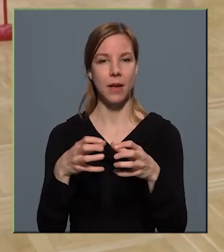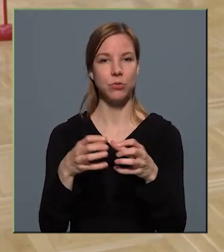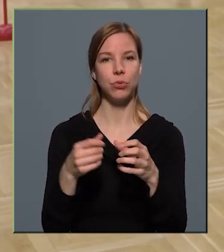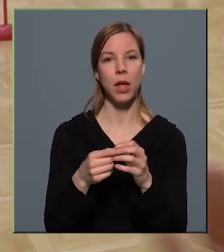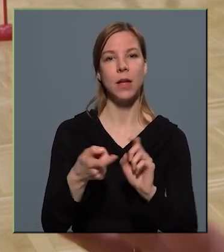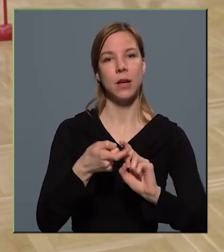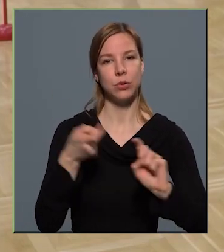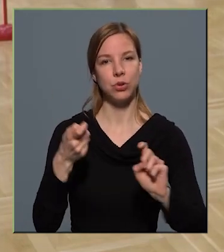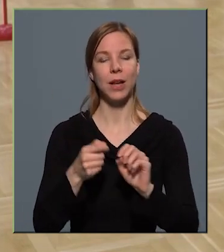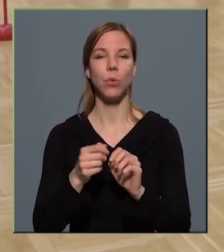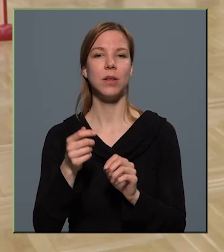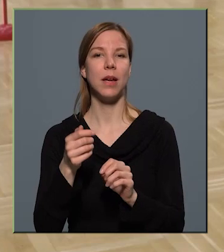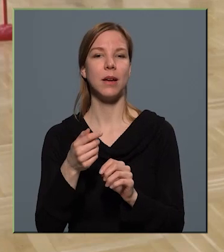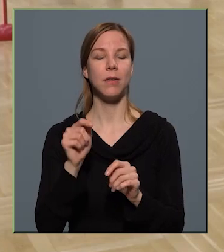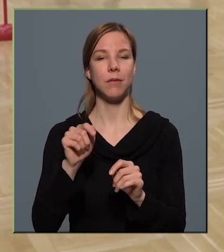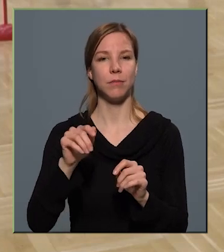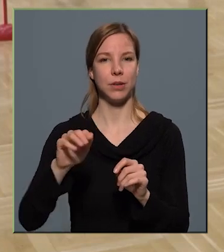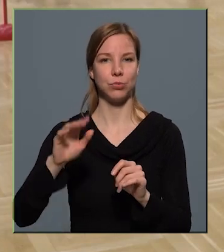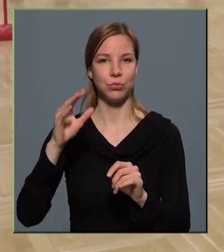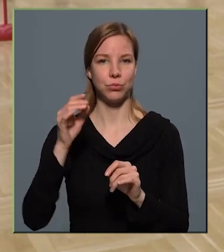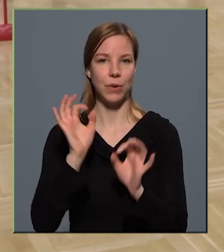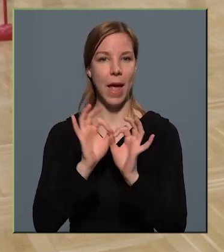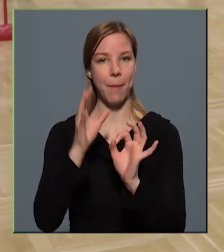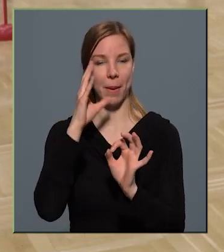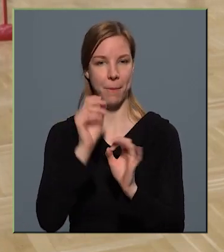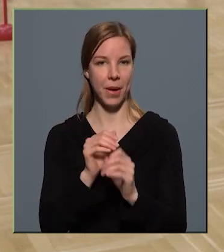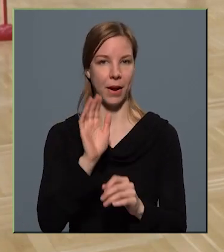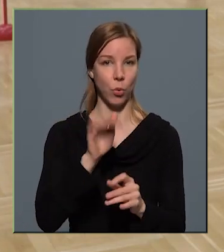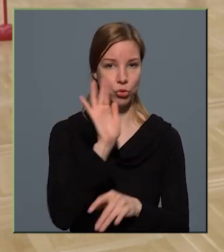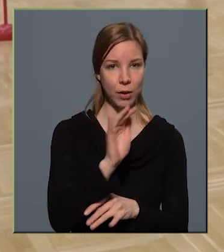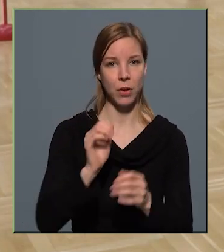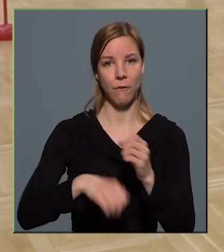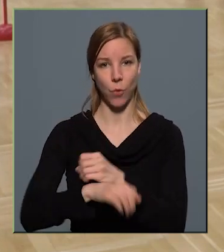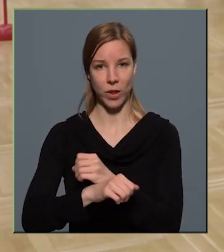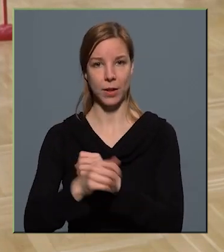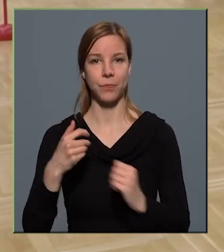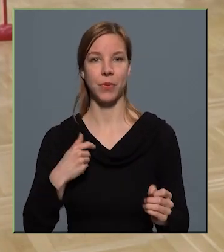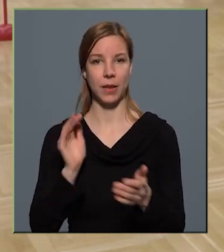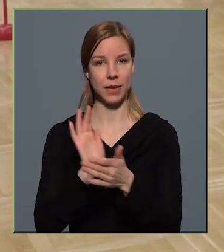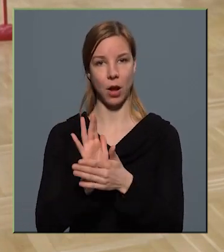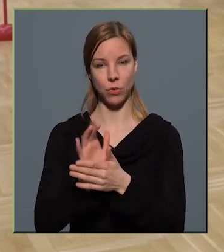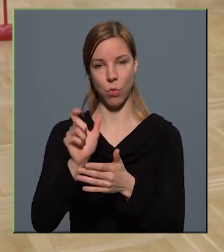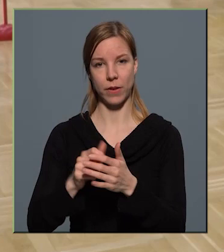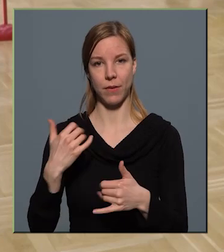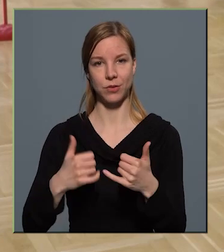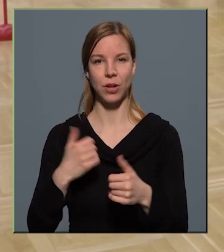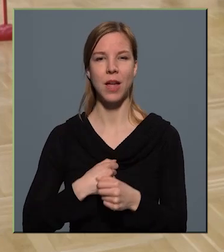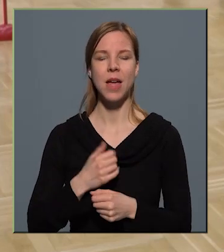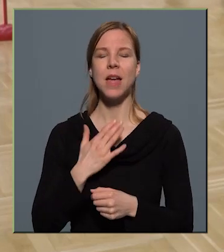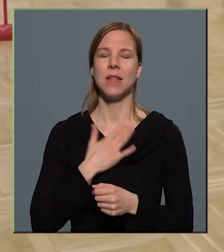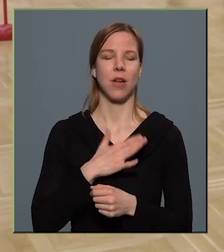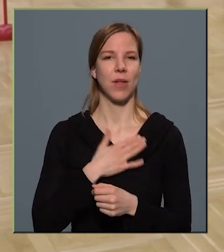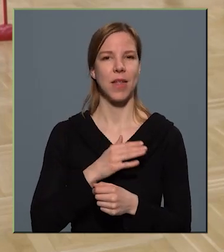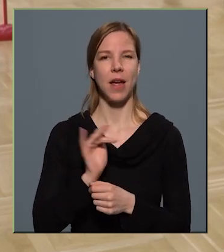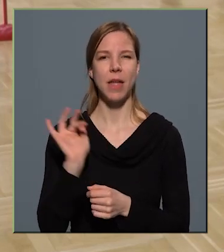és fociznak is, mind a kettőben le vagyok igazolva. Úgyhogy boldogan jöttem ide, és a darazsakat egyébként nagyon szerettem, mert a régi streetballokon nagyon